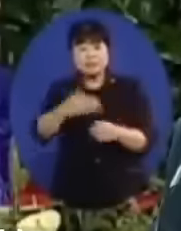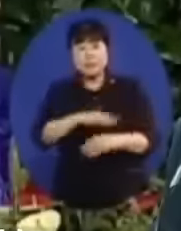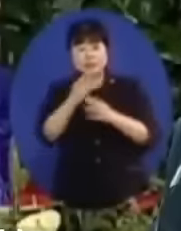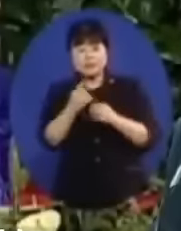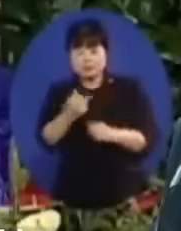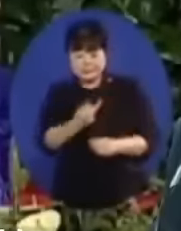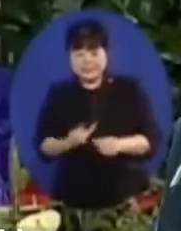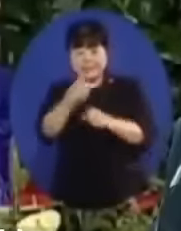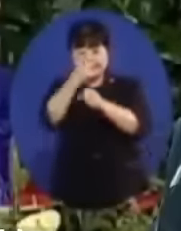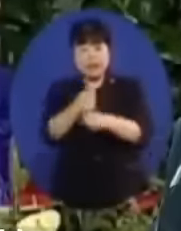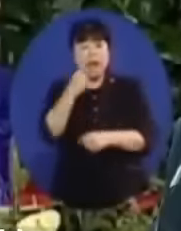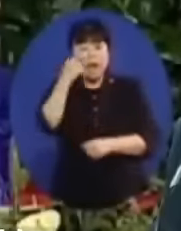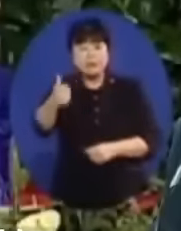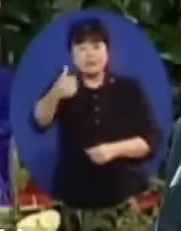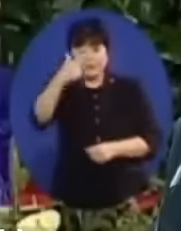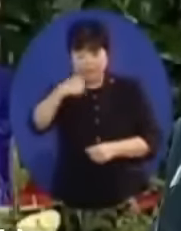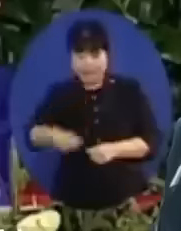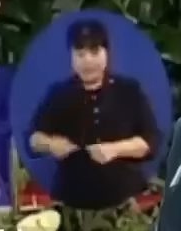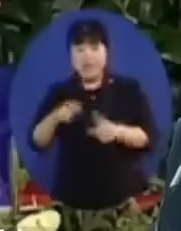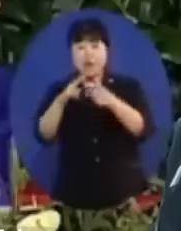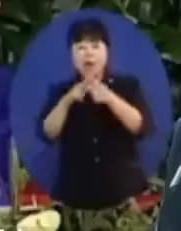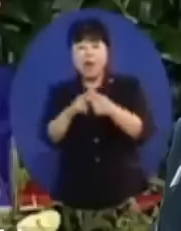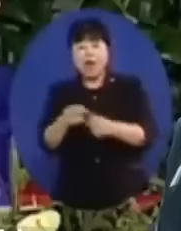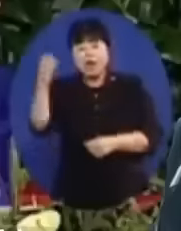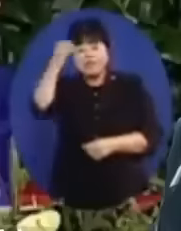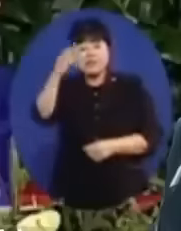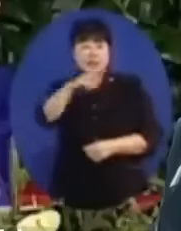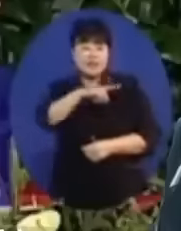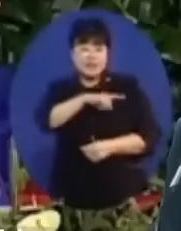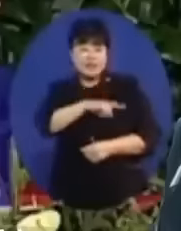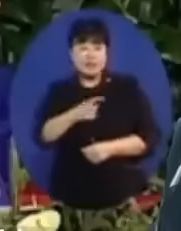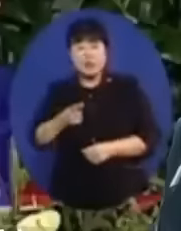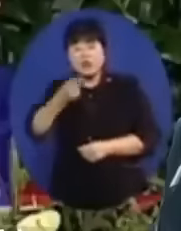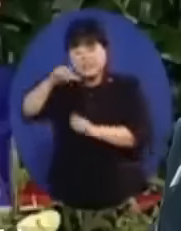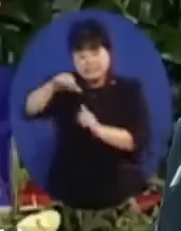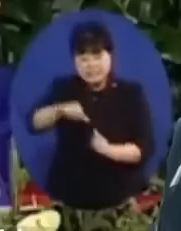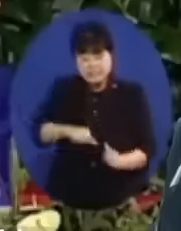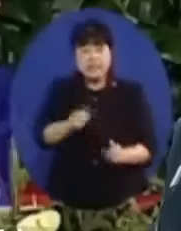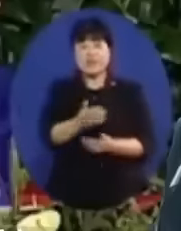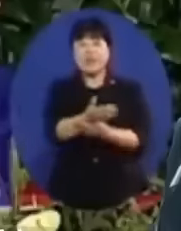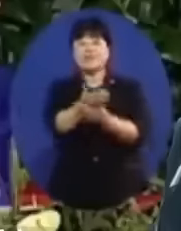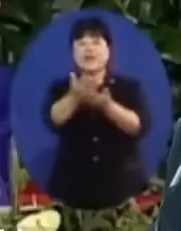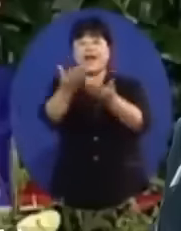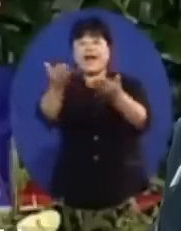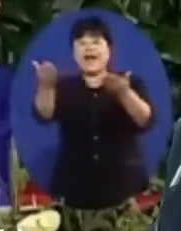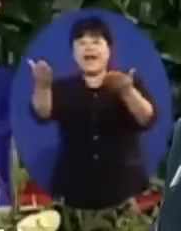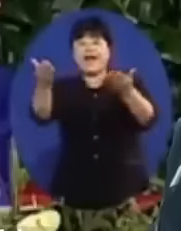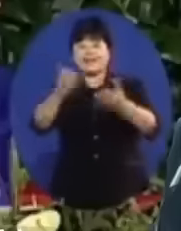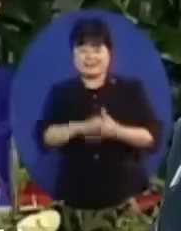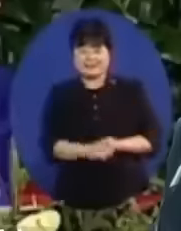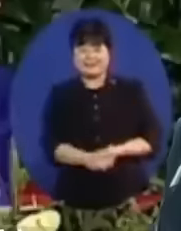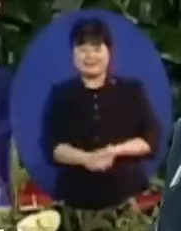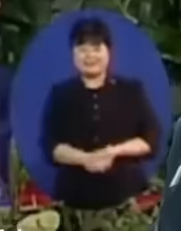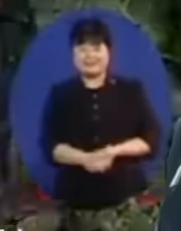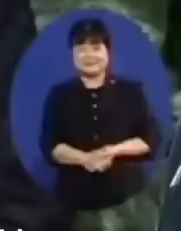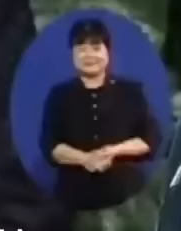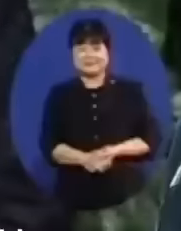삼아 아버지와 아들과 성령의 이름으로 침례를 주라고 했습니다.